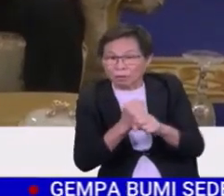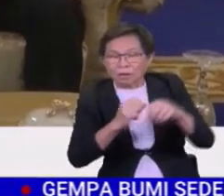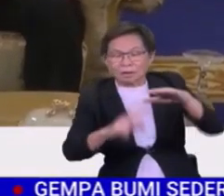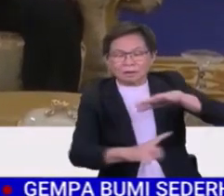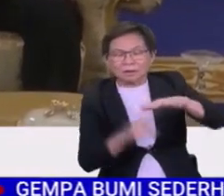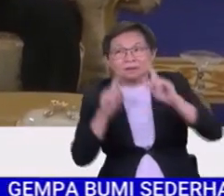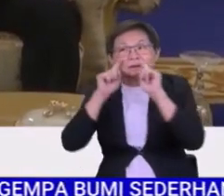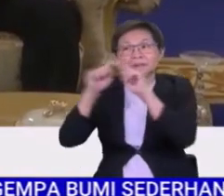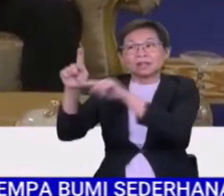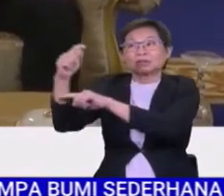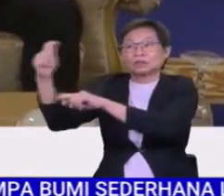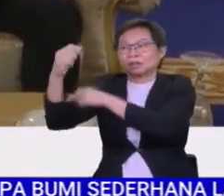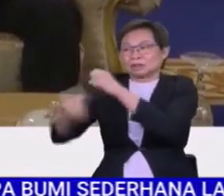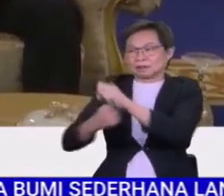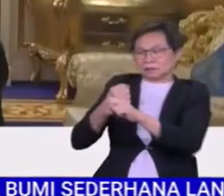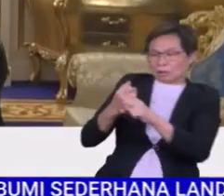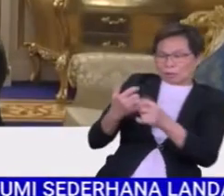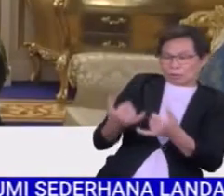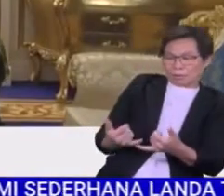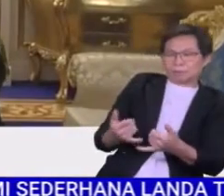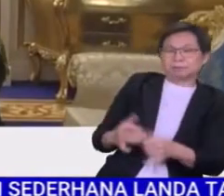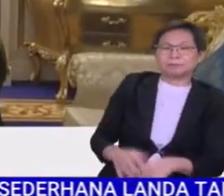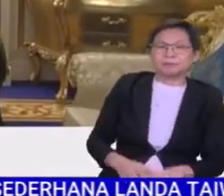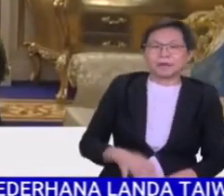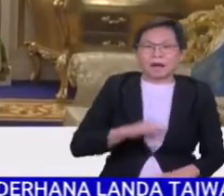pandang ke Timur tahun ini